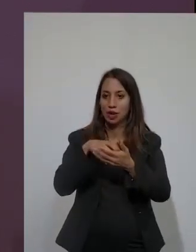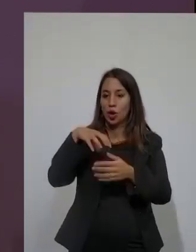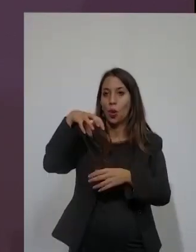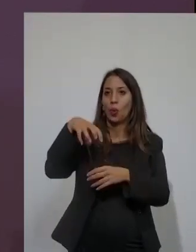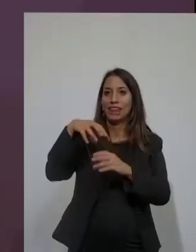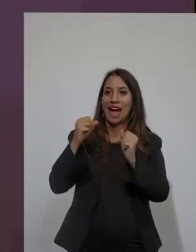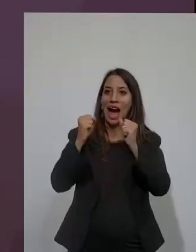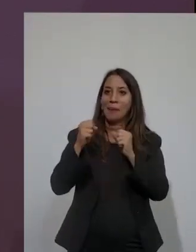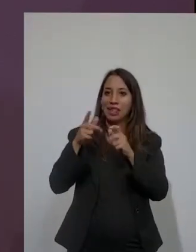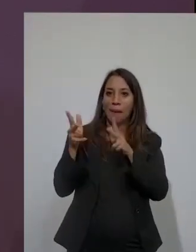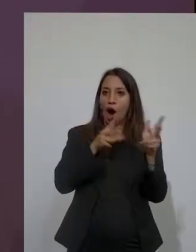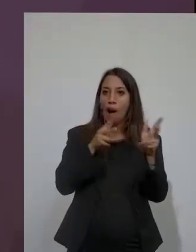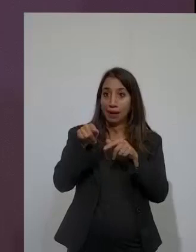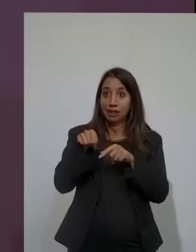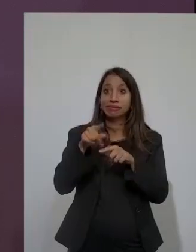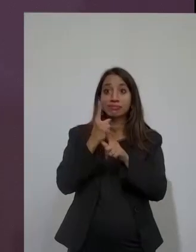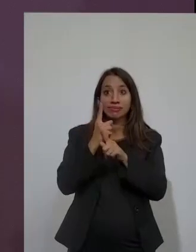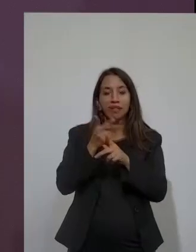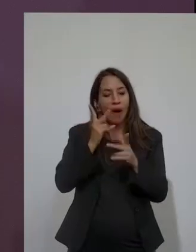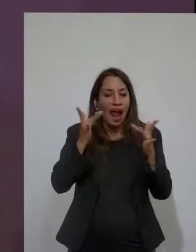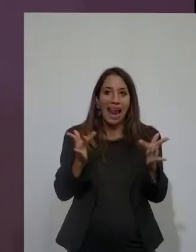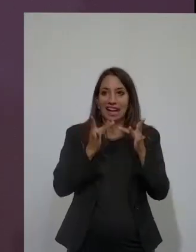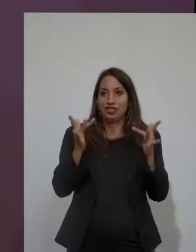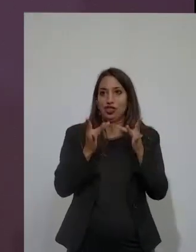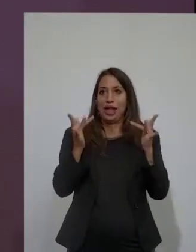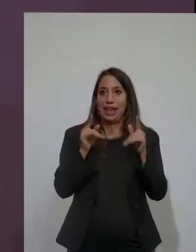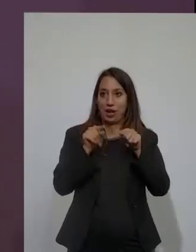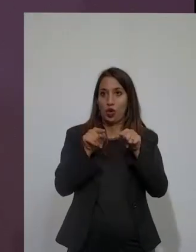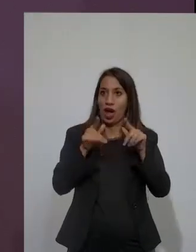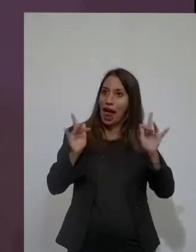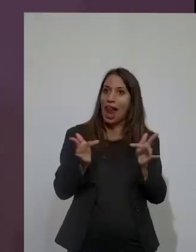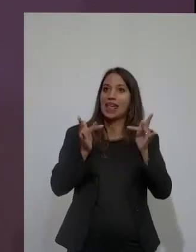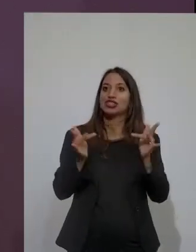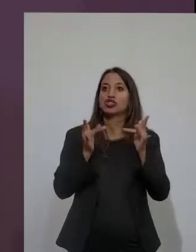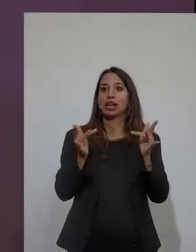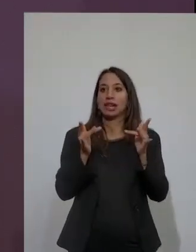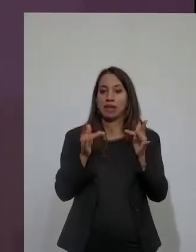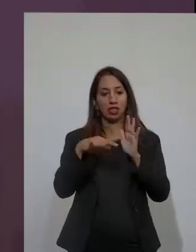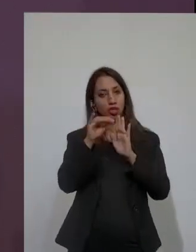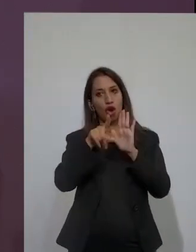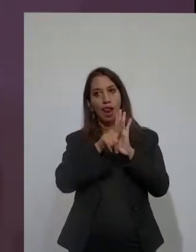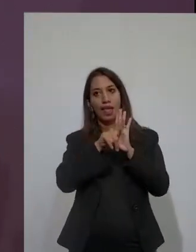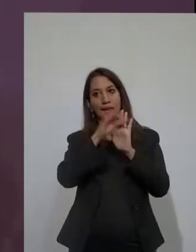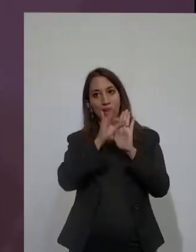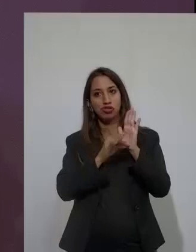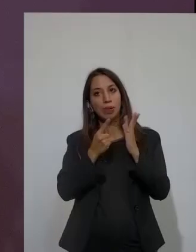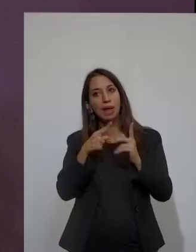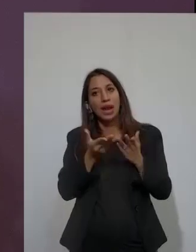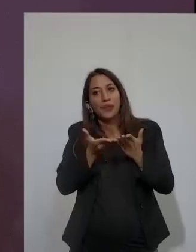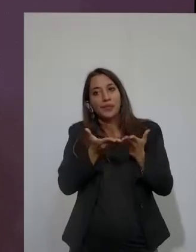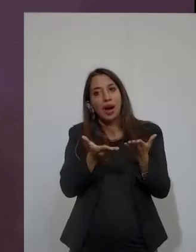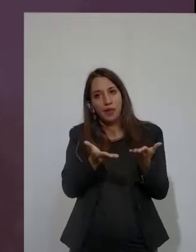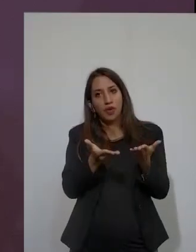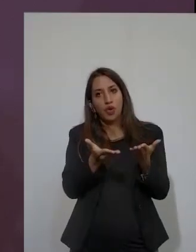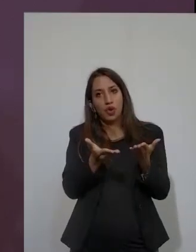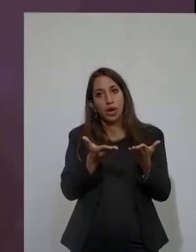allora alleggerimento dei vincoli paesaggistici e normative di favore per